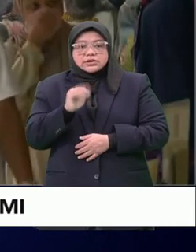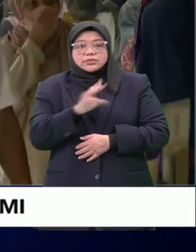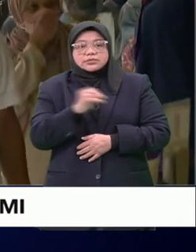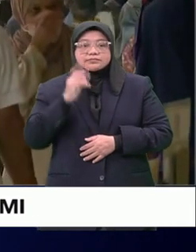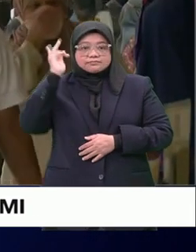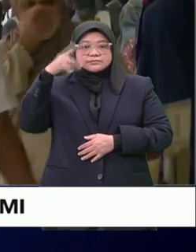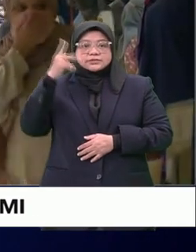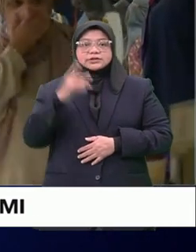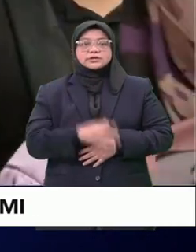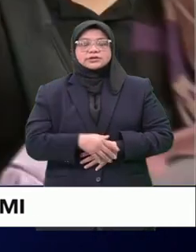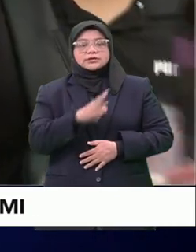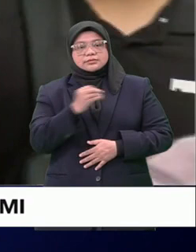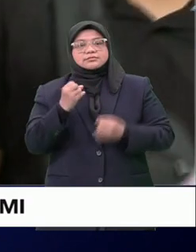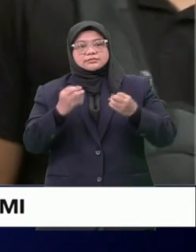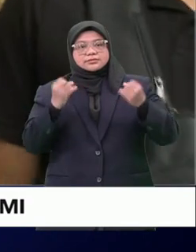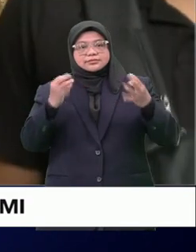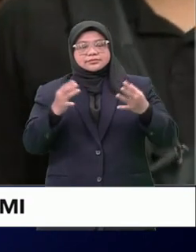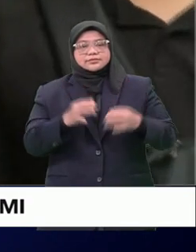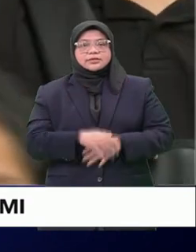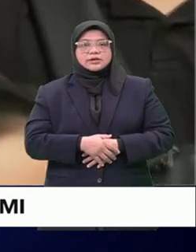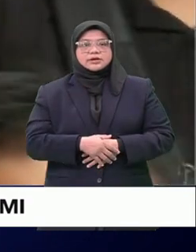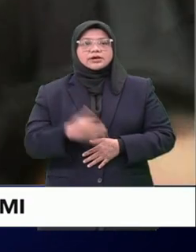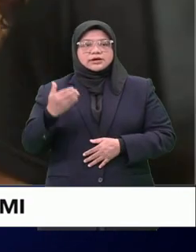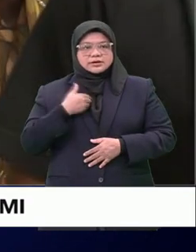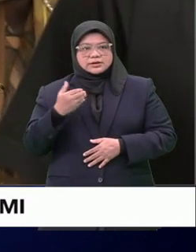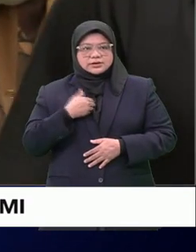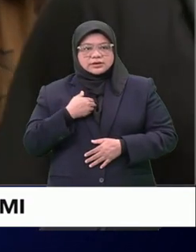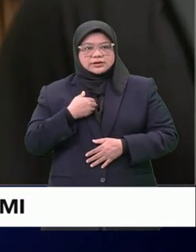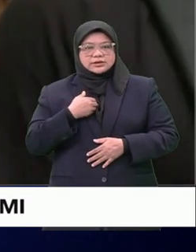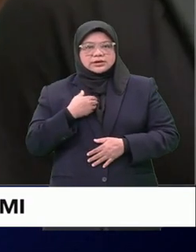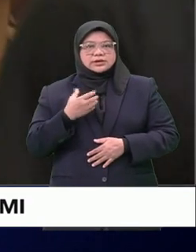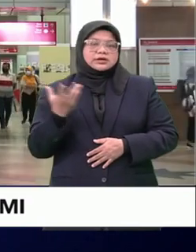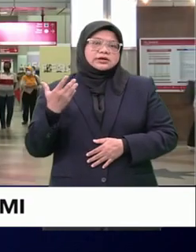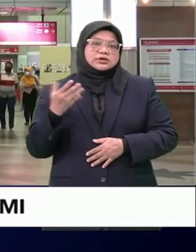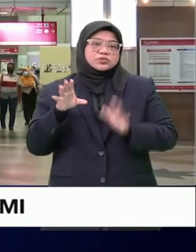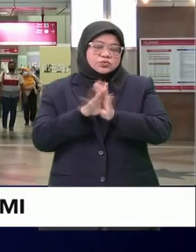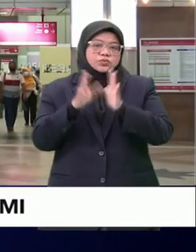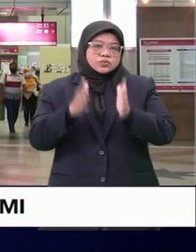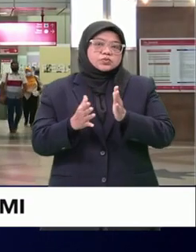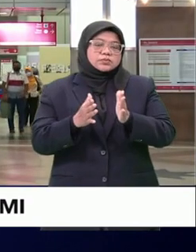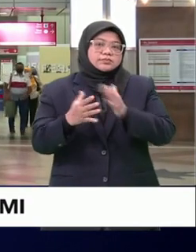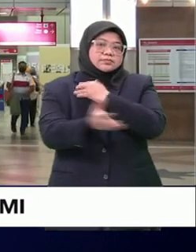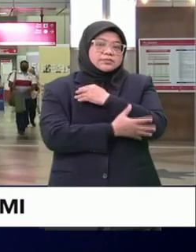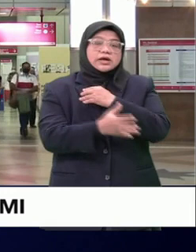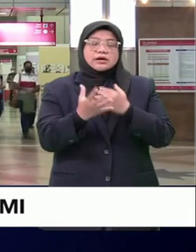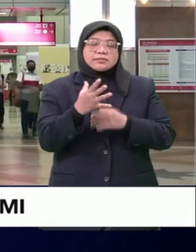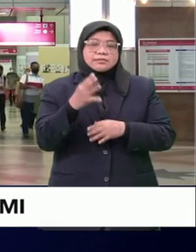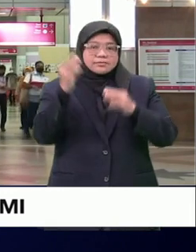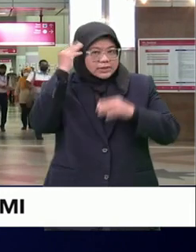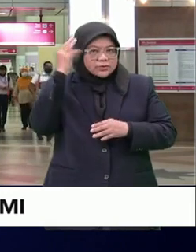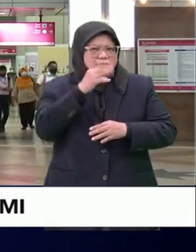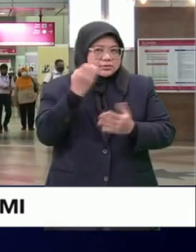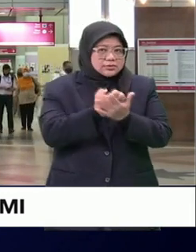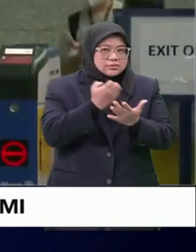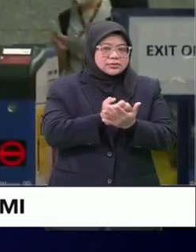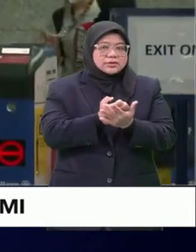politik kepartian yang banyak mempengaruhi minda dan pemikiran, terutamanya orang Melayu lah dalam konteks melihat suasana politik dan juga suasana ekonomi